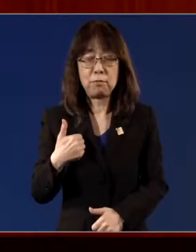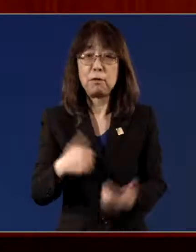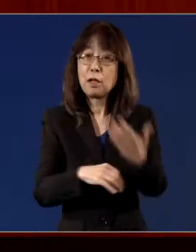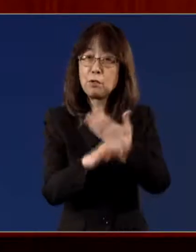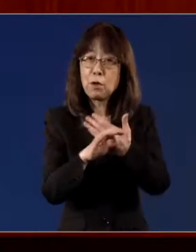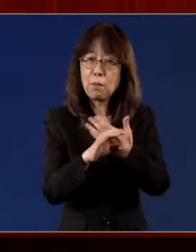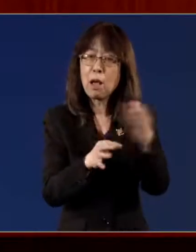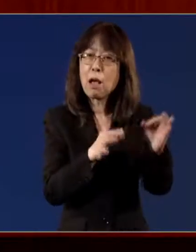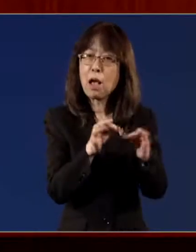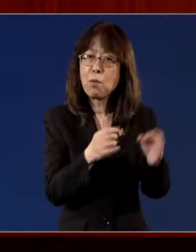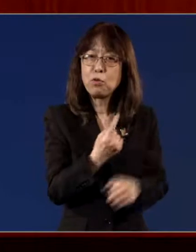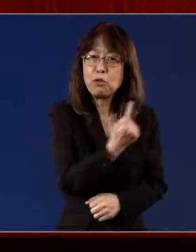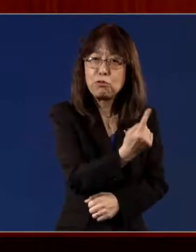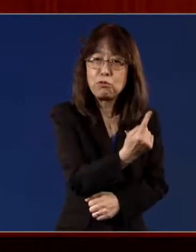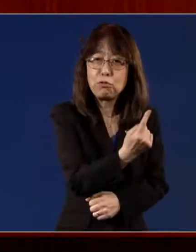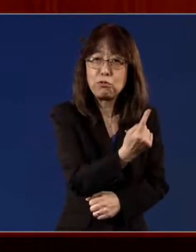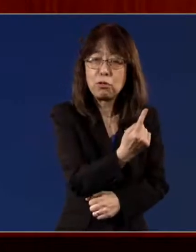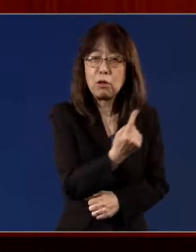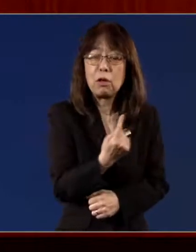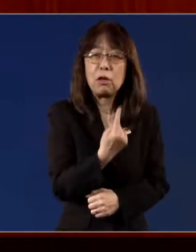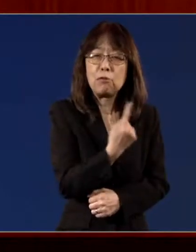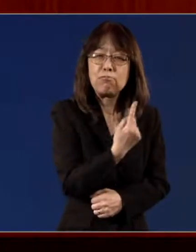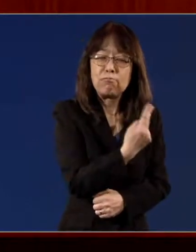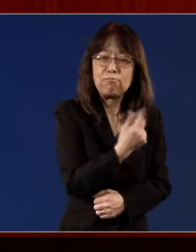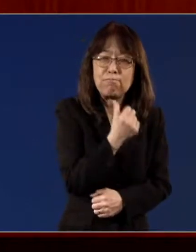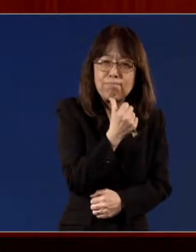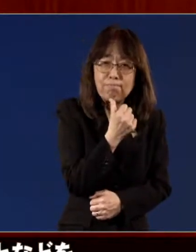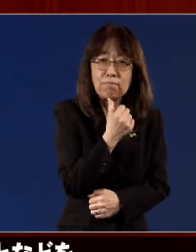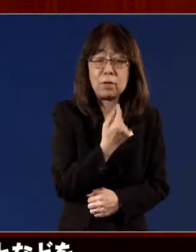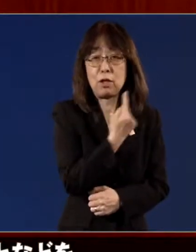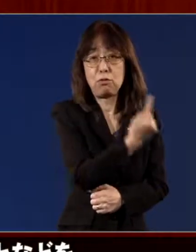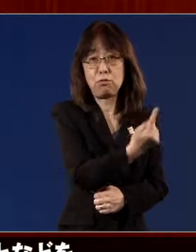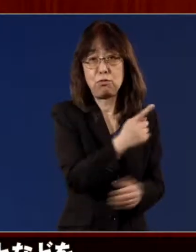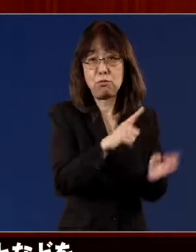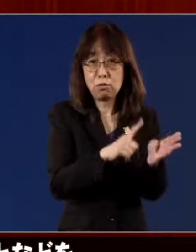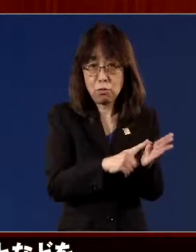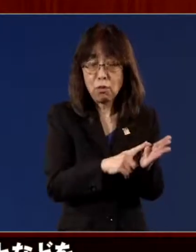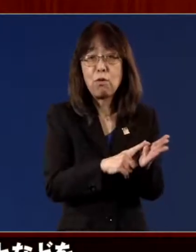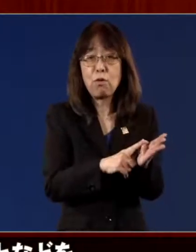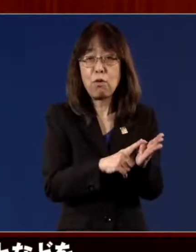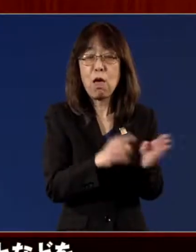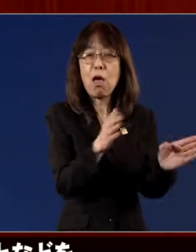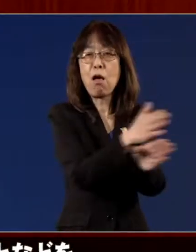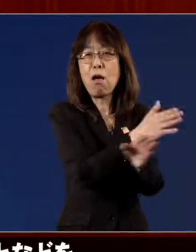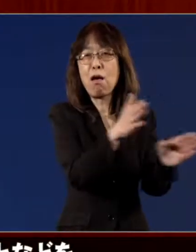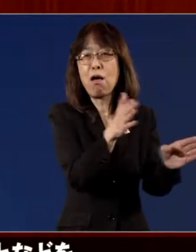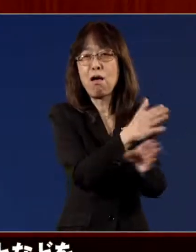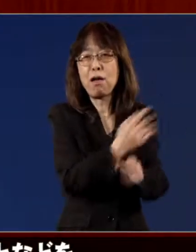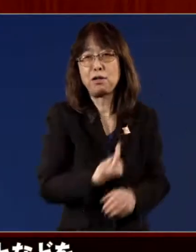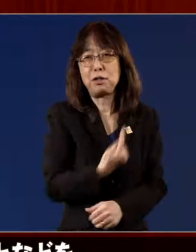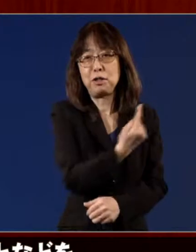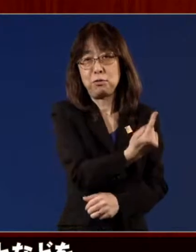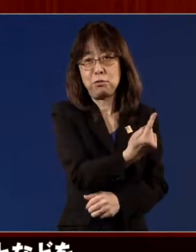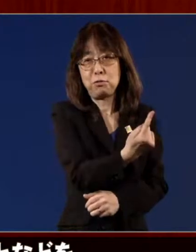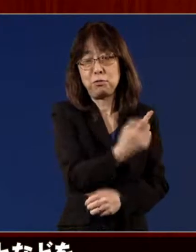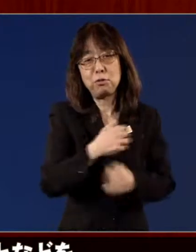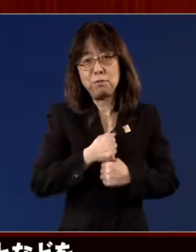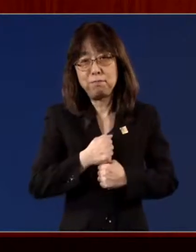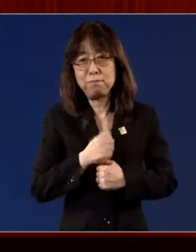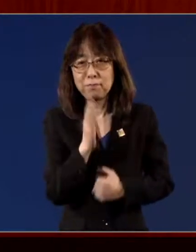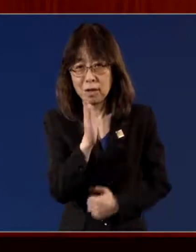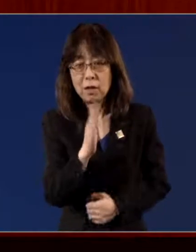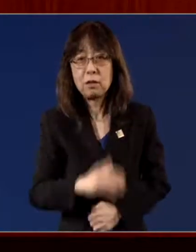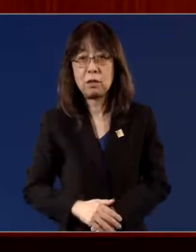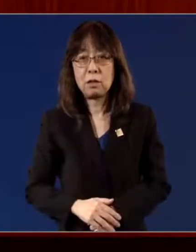買い物に行く時は少ない人数で行くことやついている時間帯に行くことなどを心がけましょう